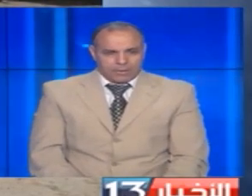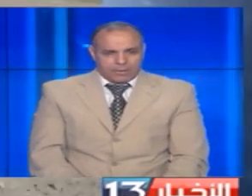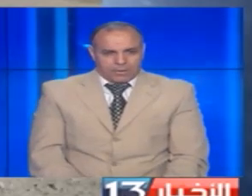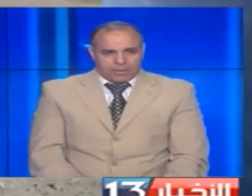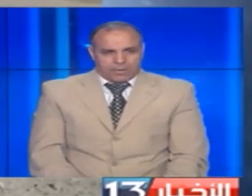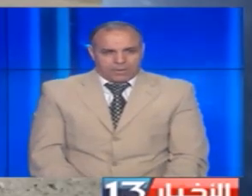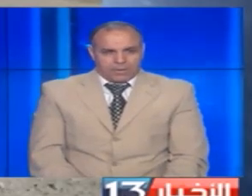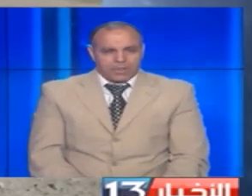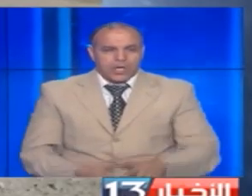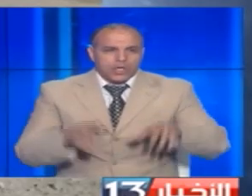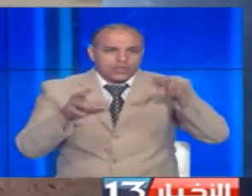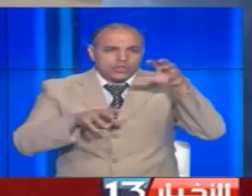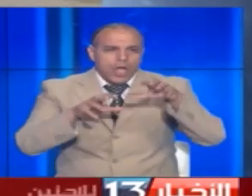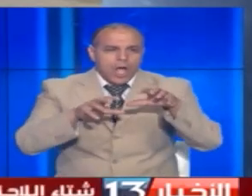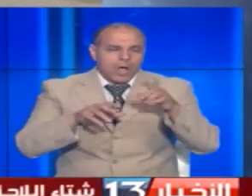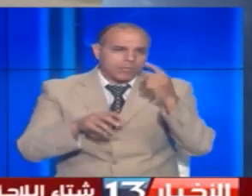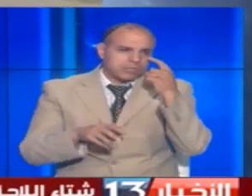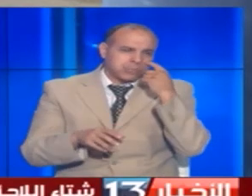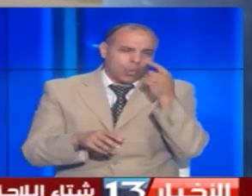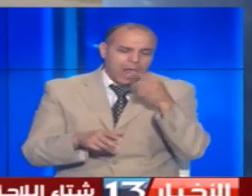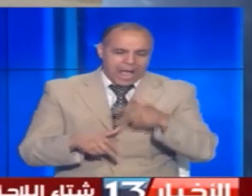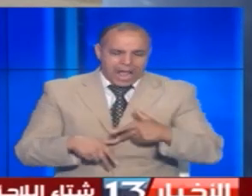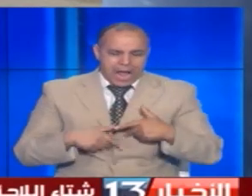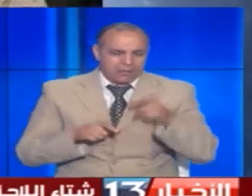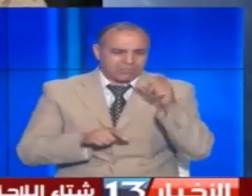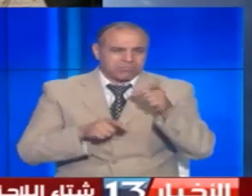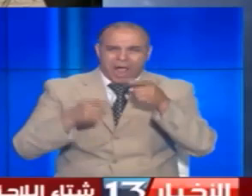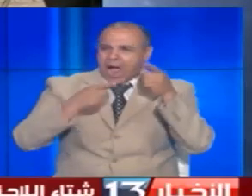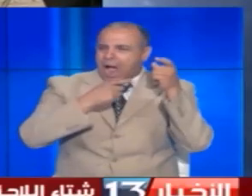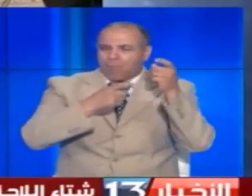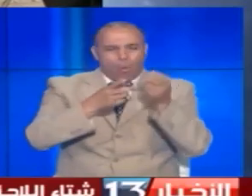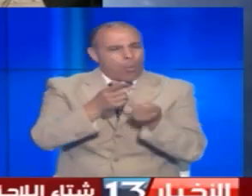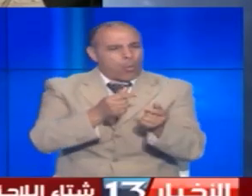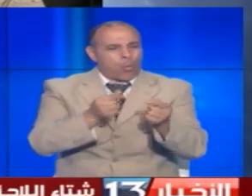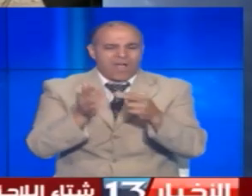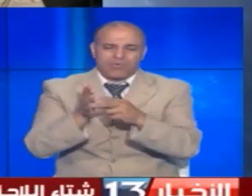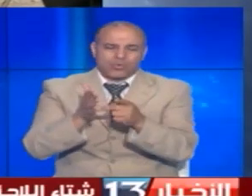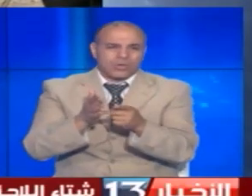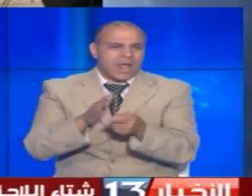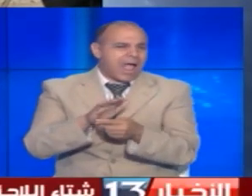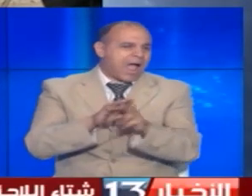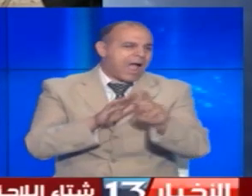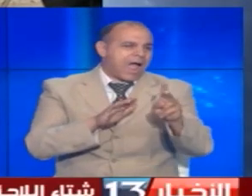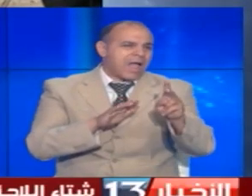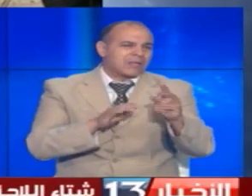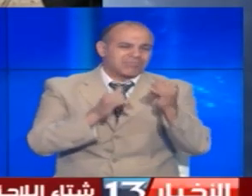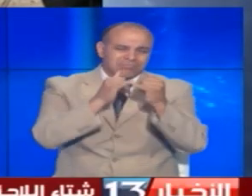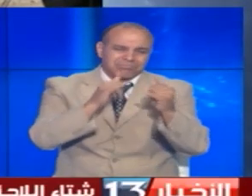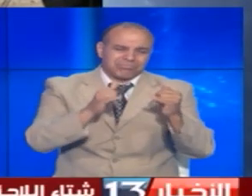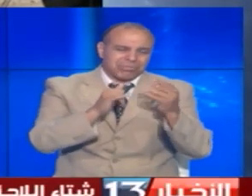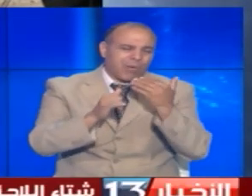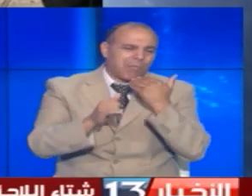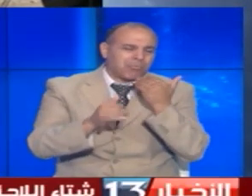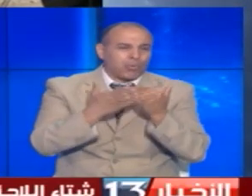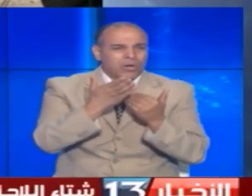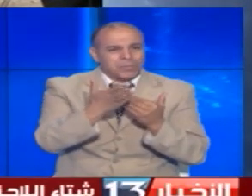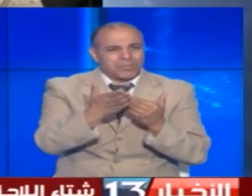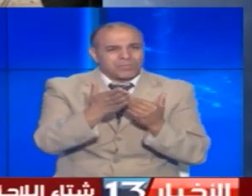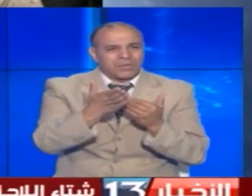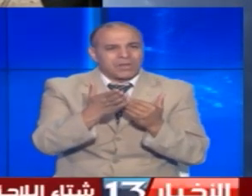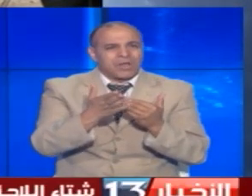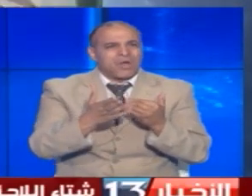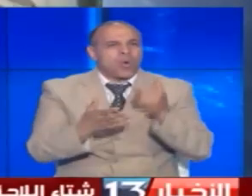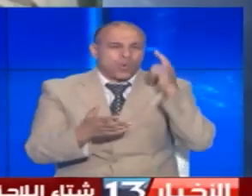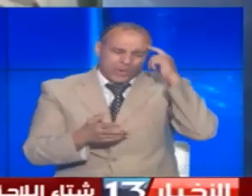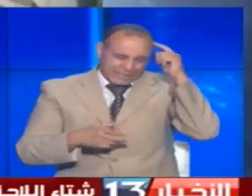شتاء وشتات هي حياه الهيبه من اتون الحرب في سوريا الى حياه المليجي والمخيمات حيث تتلون